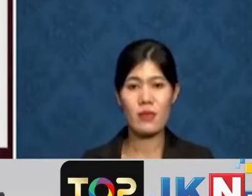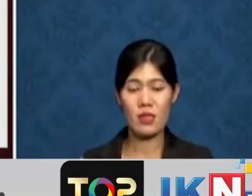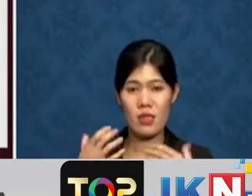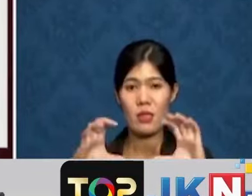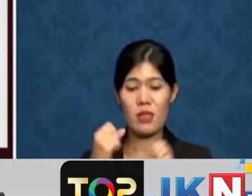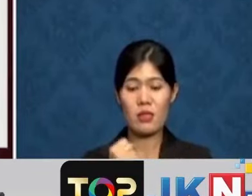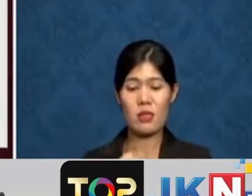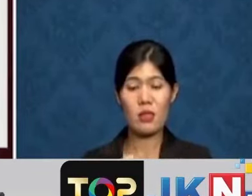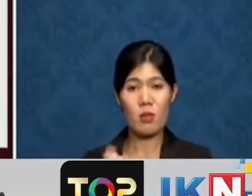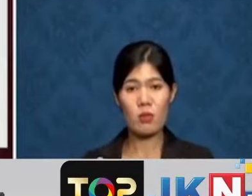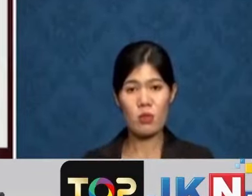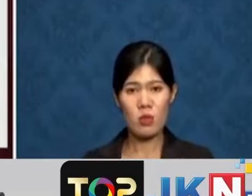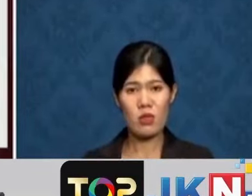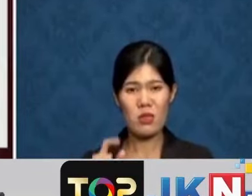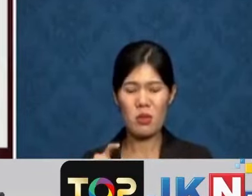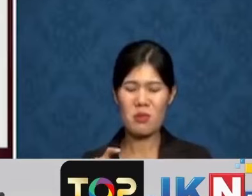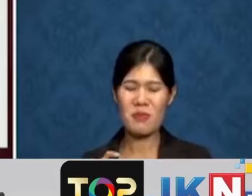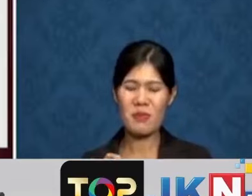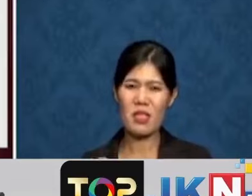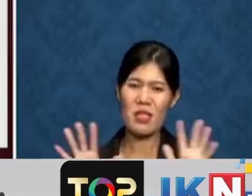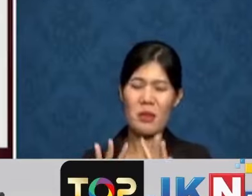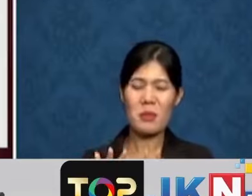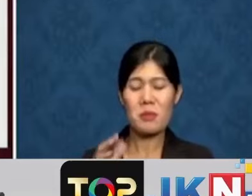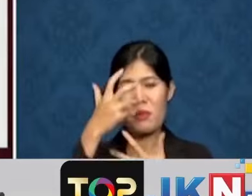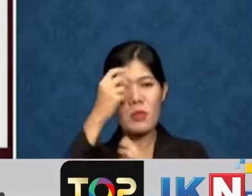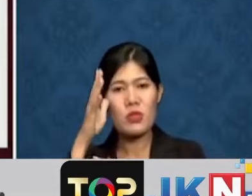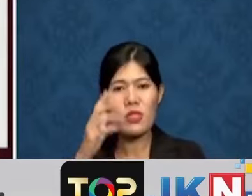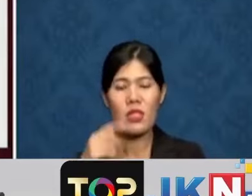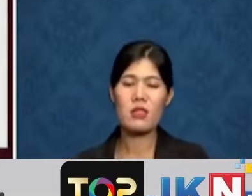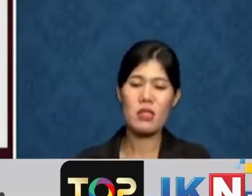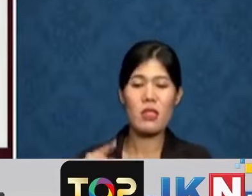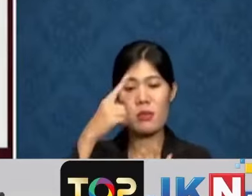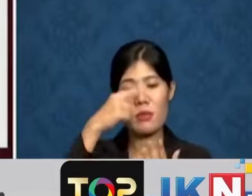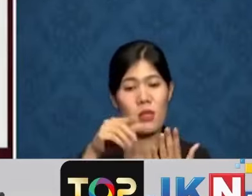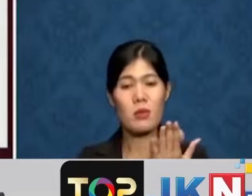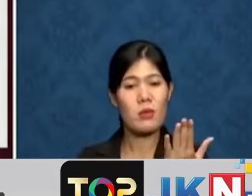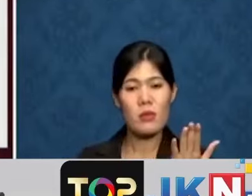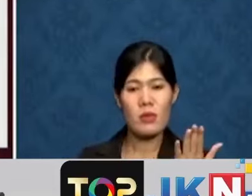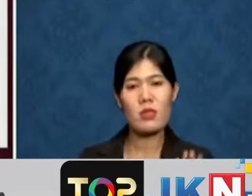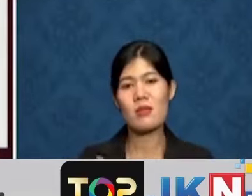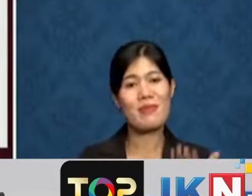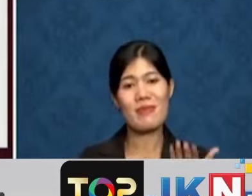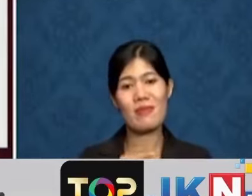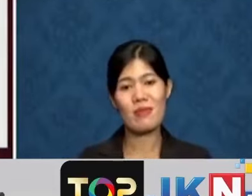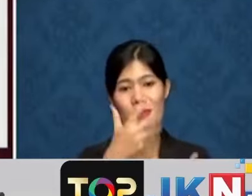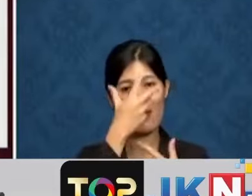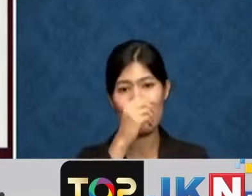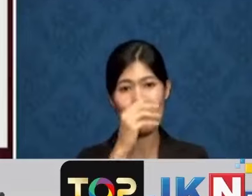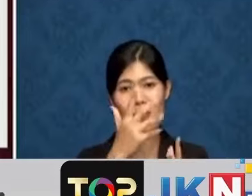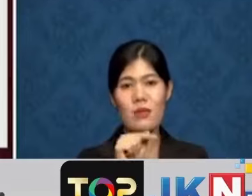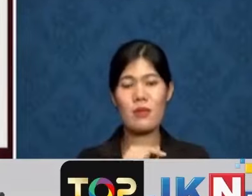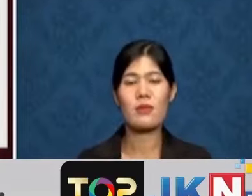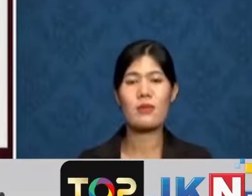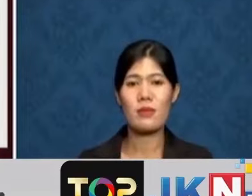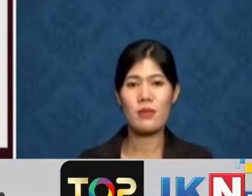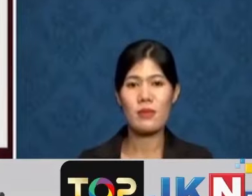สี่ยงเพียงเพื่อให้มีเงินมากพอไปทำโครงการเดียวนั่นคือดิจิตอลวอลเล็ตเห็นไห ม คุณสิริกัญญายังพูดเลยแล้